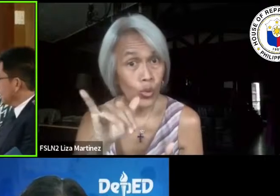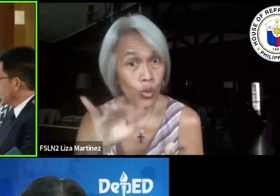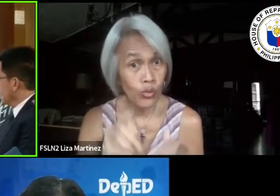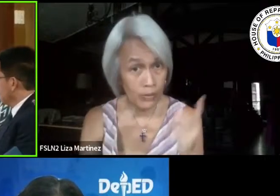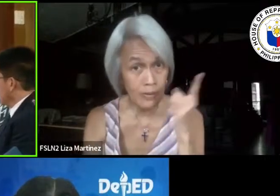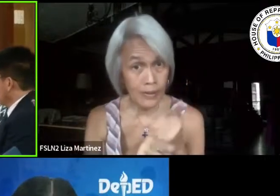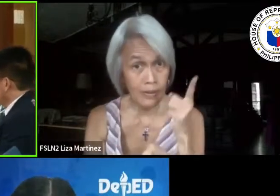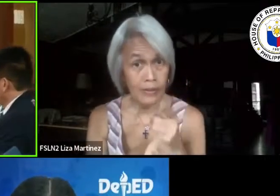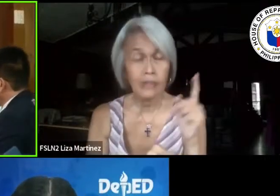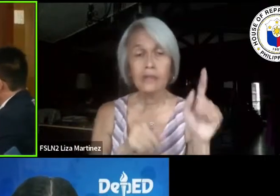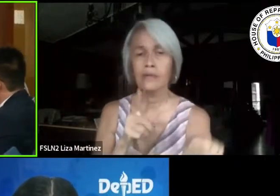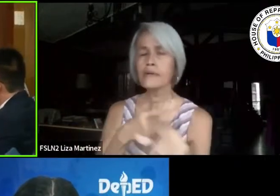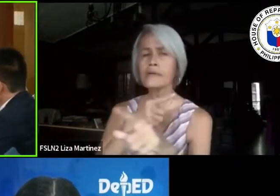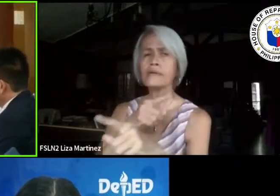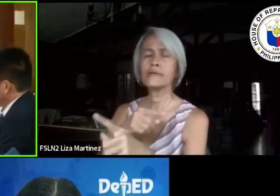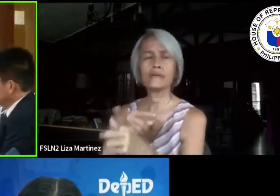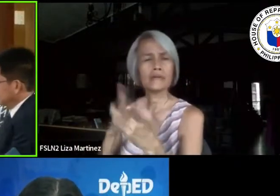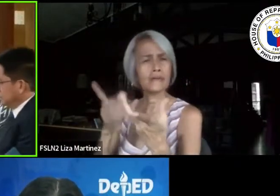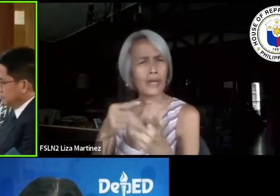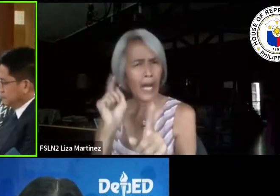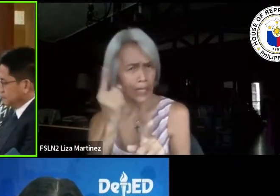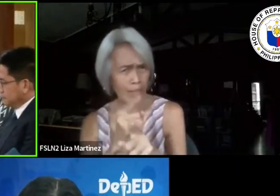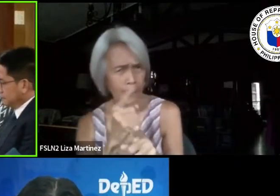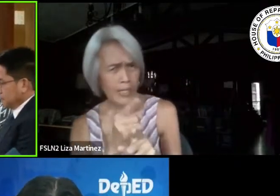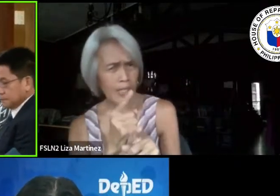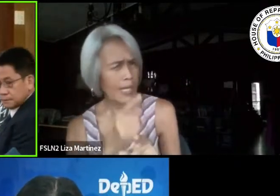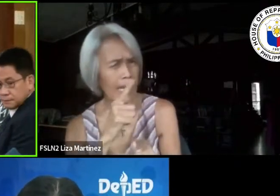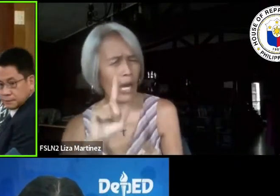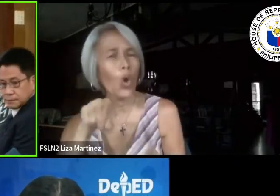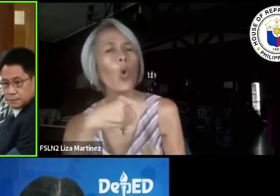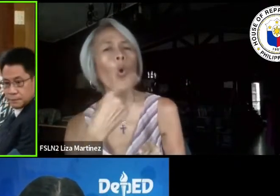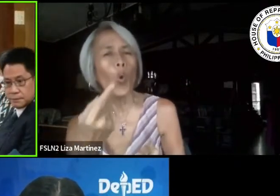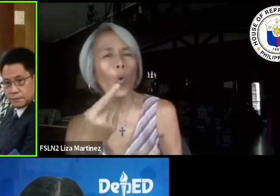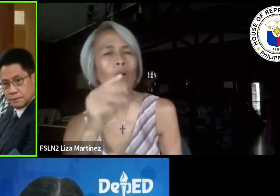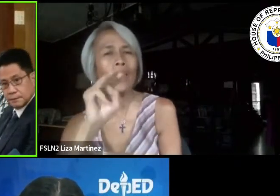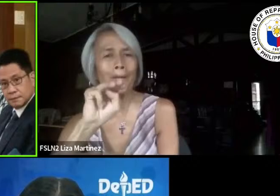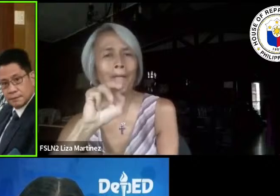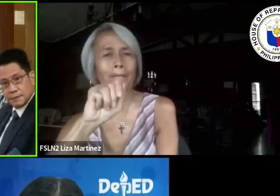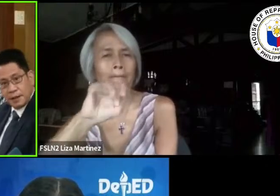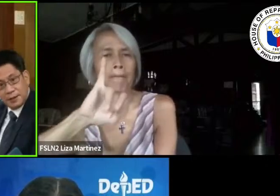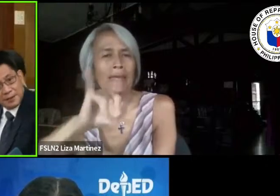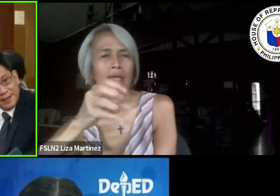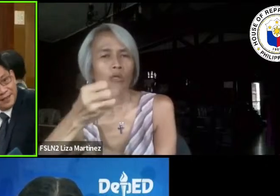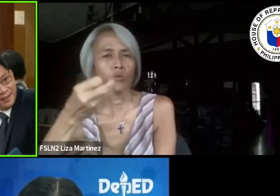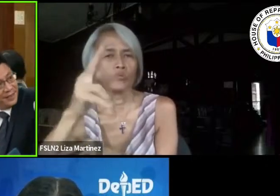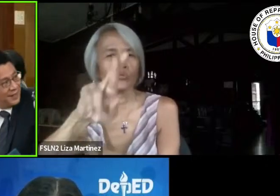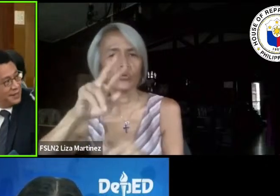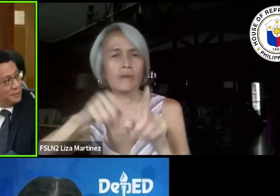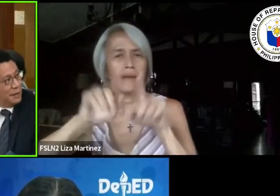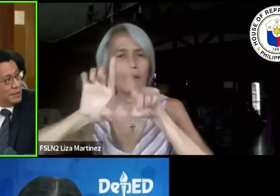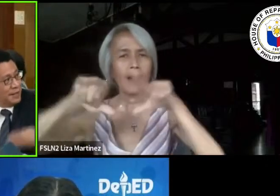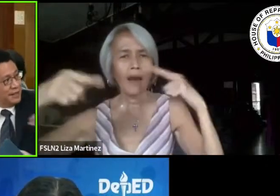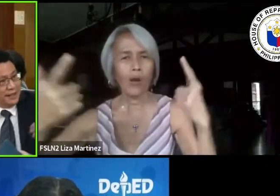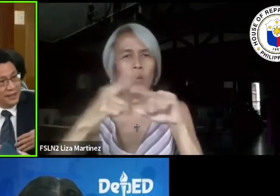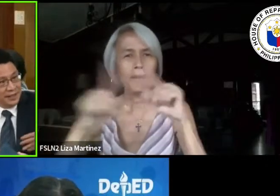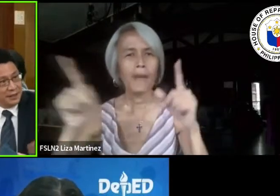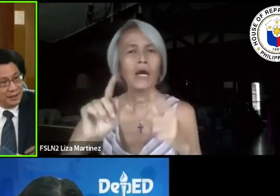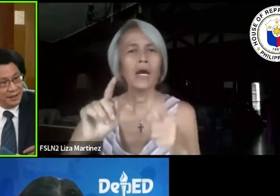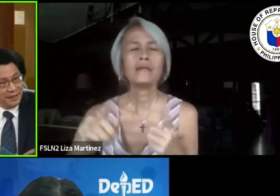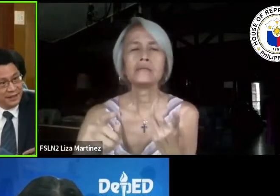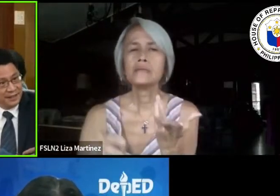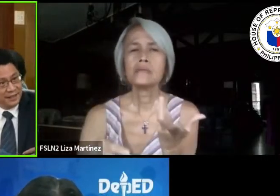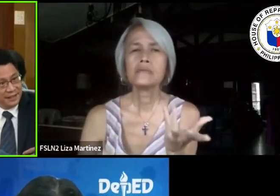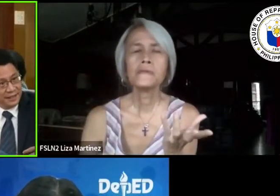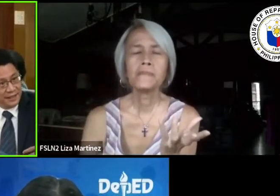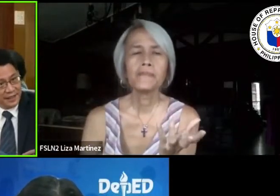po yung major na language na sinasalita ng mga bata doon sa mga bawat school. Hindi lang